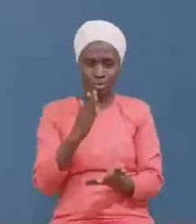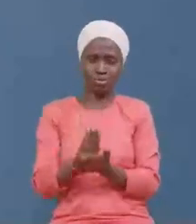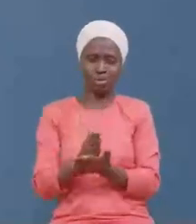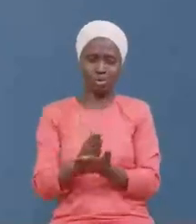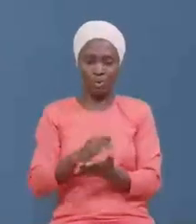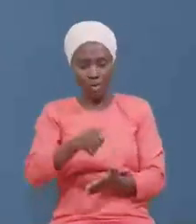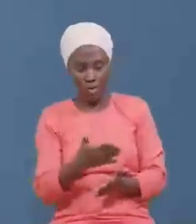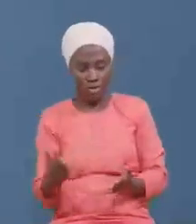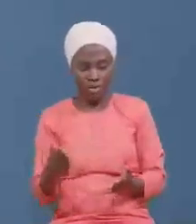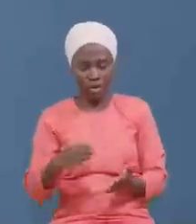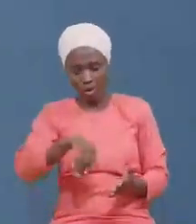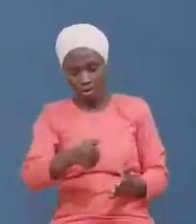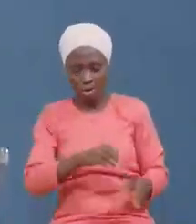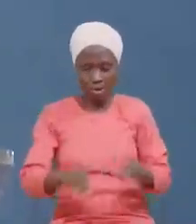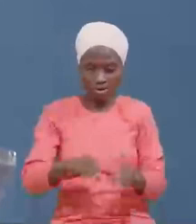autre activité,